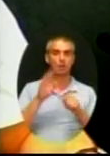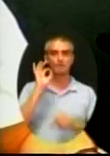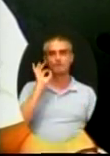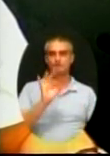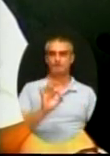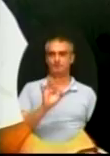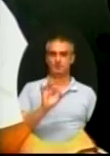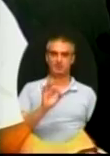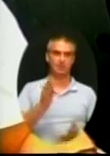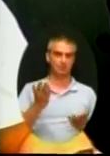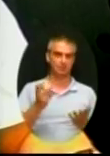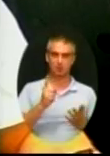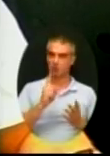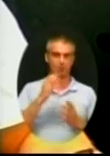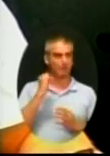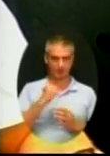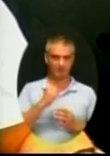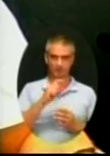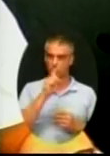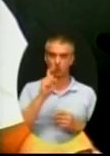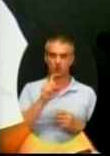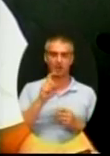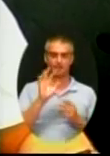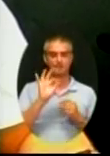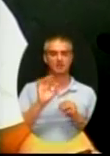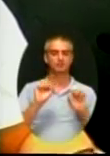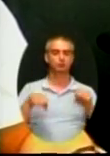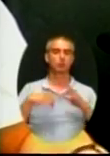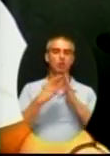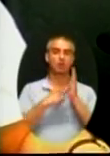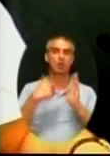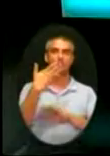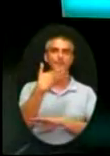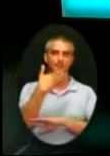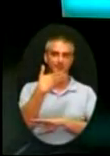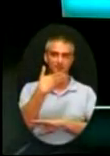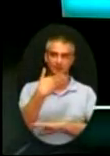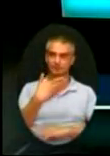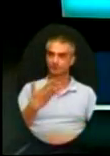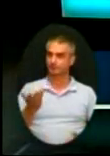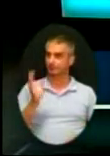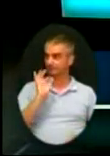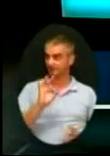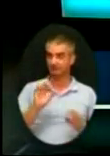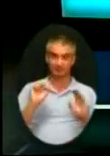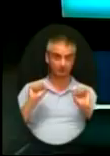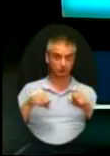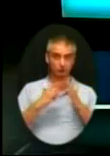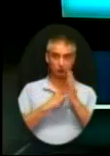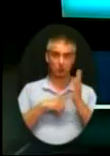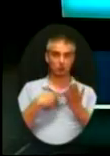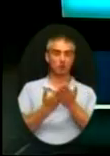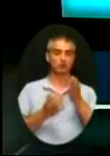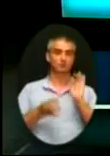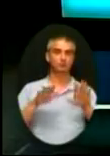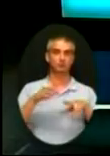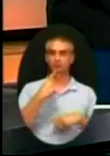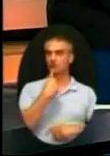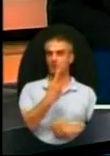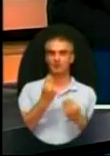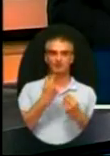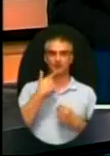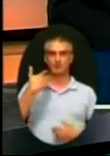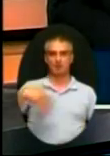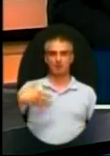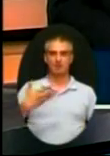פגיעה, גם אם לא בכוונה, אבל אולי להיות פה פגיעה בשלטון החוק במדינה. פגיעה בשלטון החוק, היועץ המשפטי לממשלה אומר